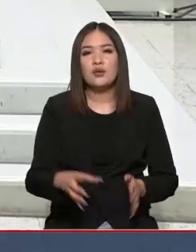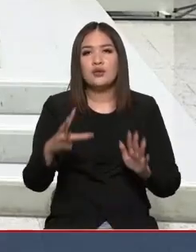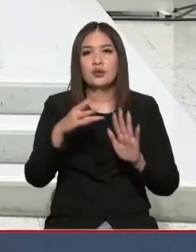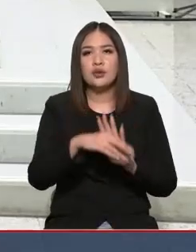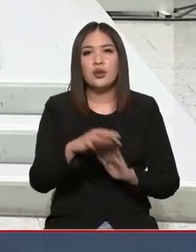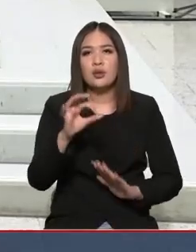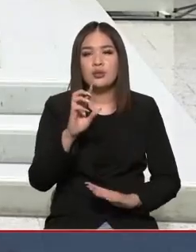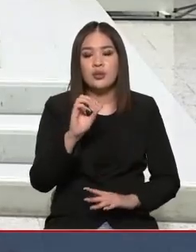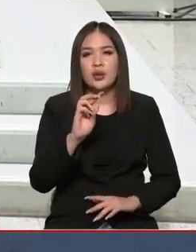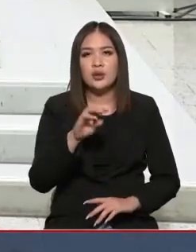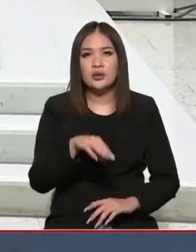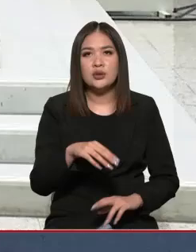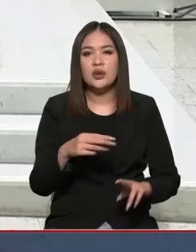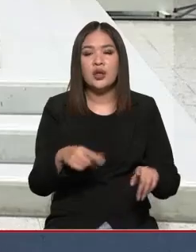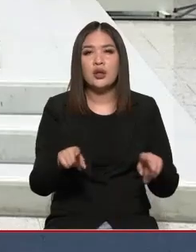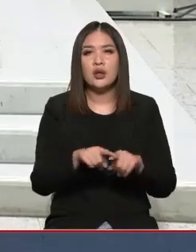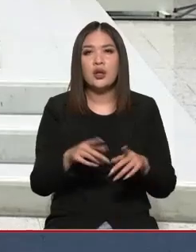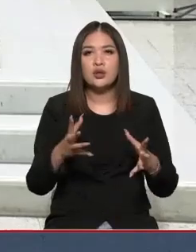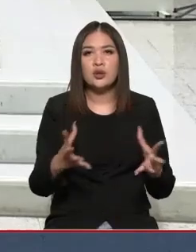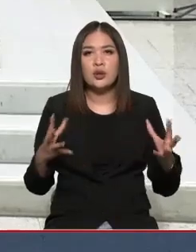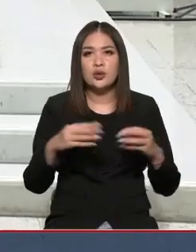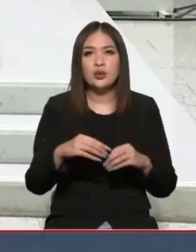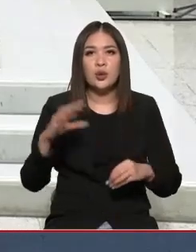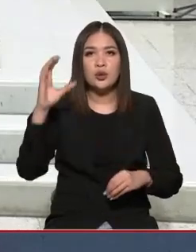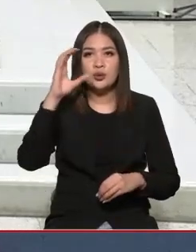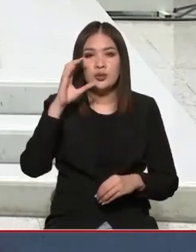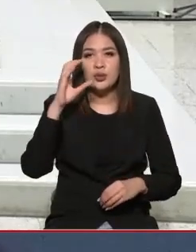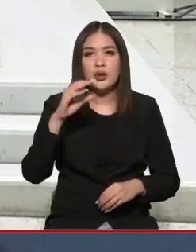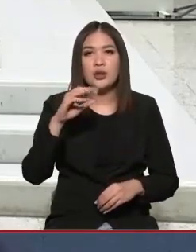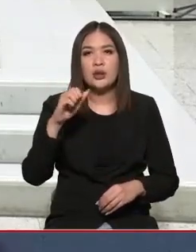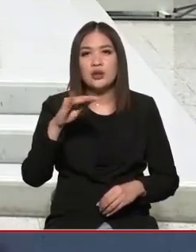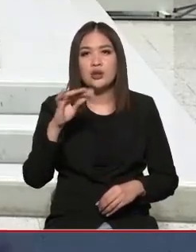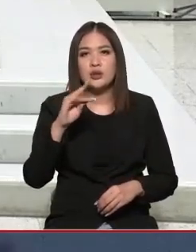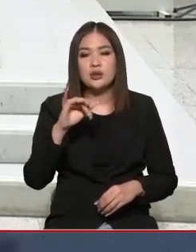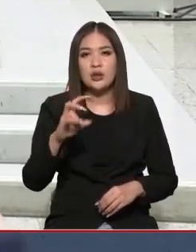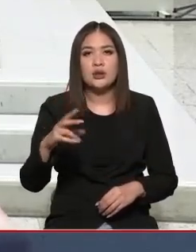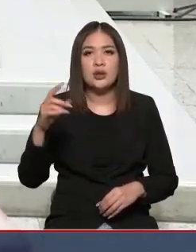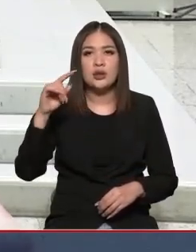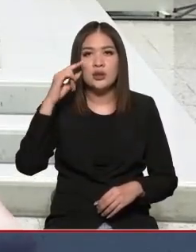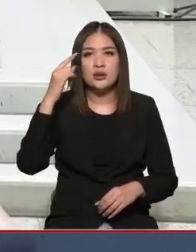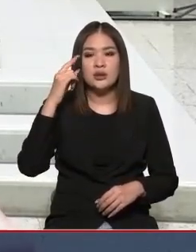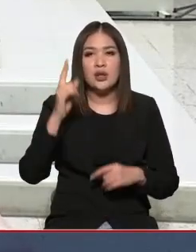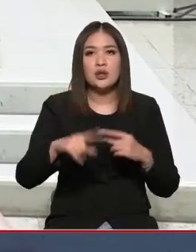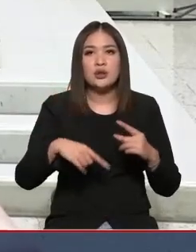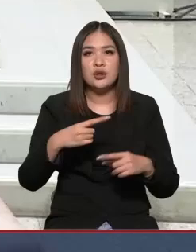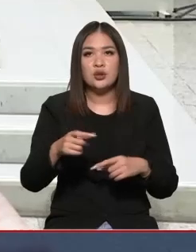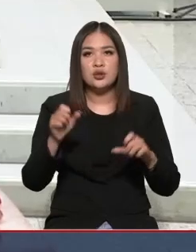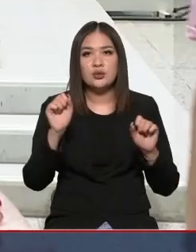объекты, вошли объекты, которые совместно с Узбекистаном, с Таджикистаном, Кыргызстаном. Следующий вот у нас